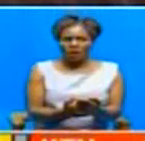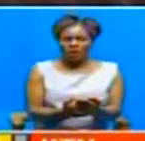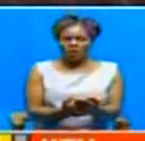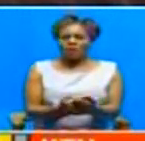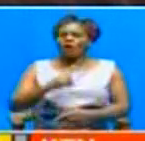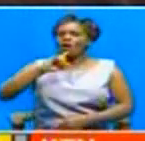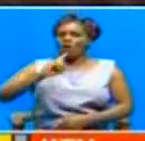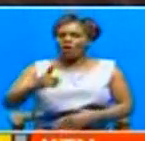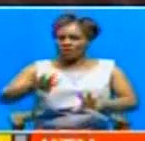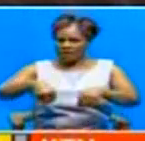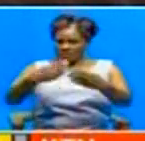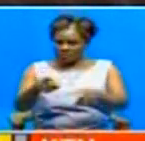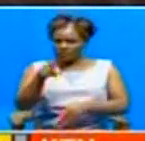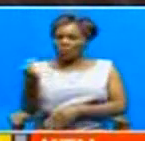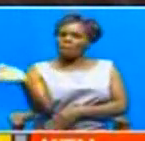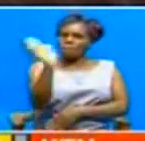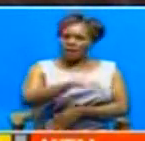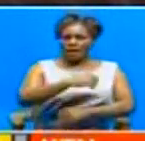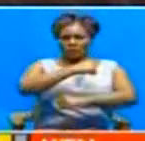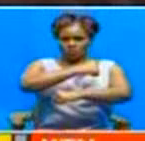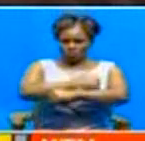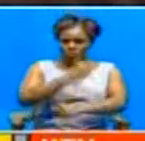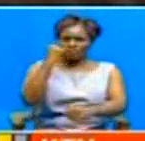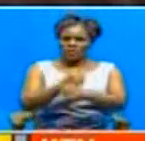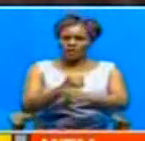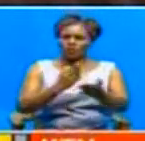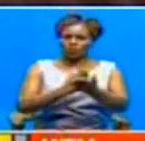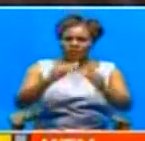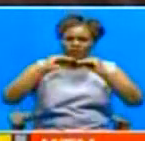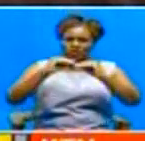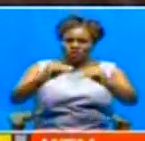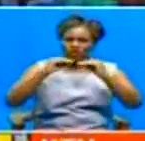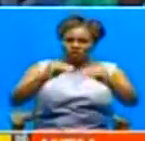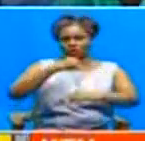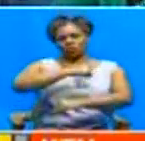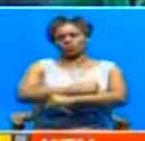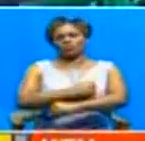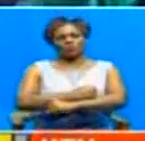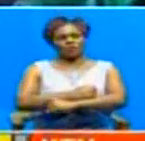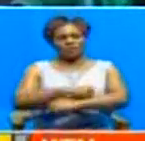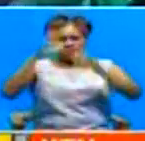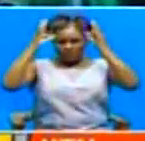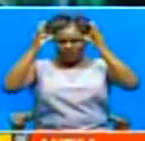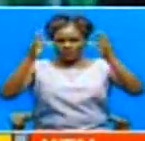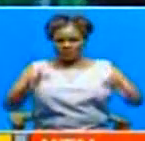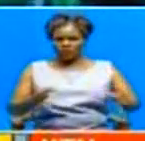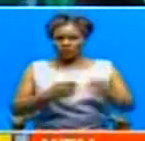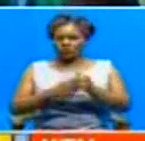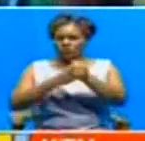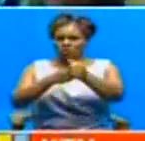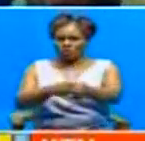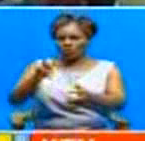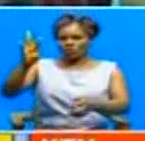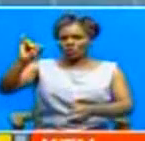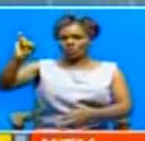tunatoa amri kila mtu arudi kwa shule, hakikisha kwamba atafute free time na afunze shule. Ni kauli ya viongozi wa kaunti ya